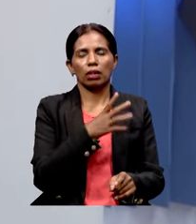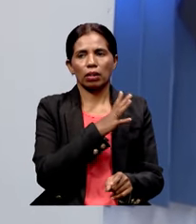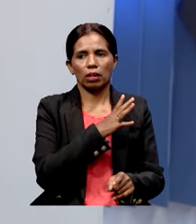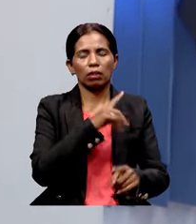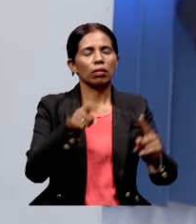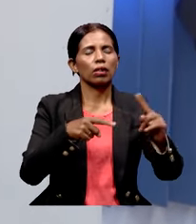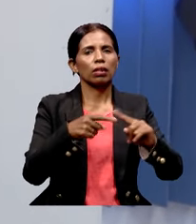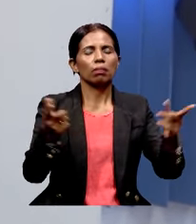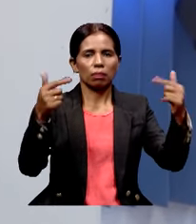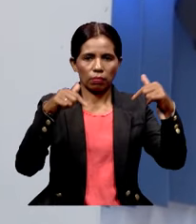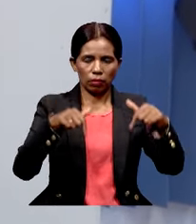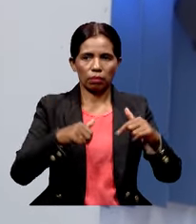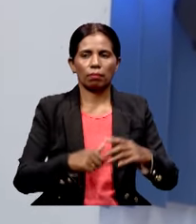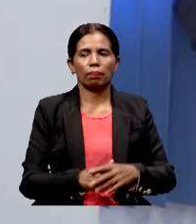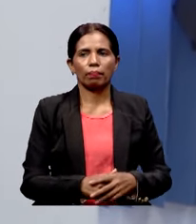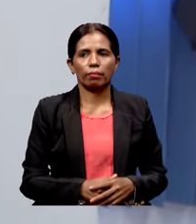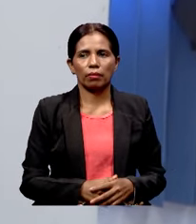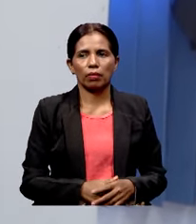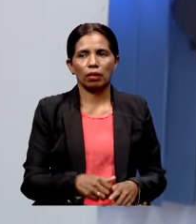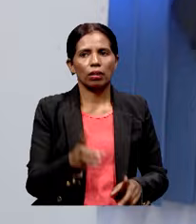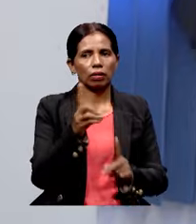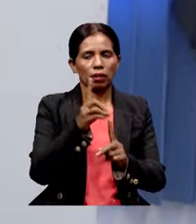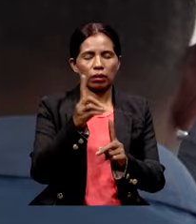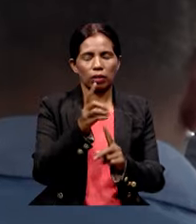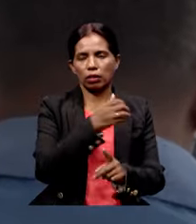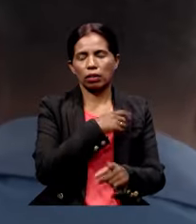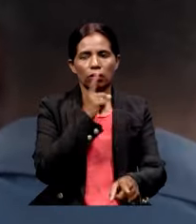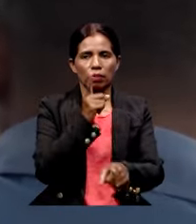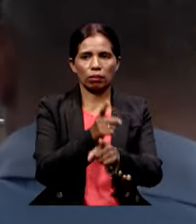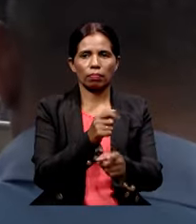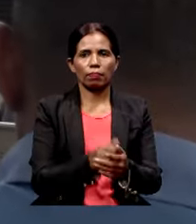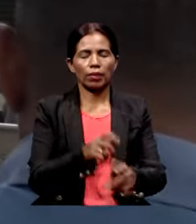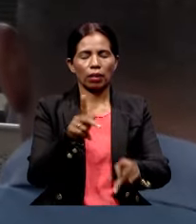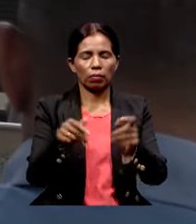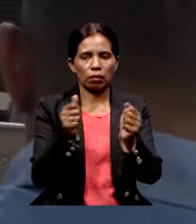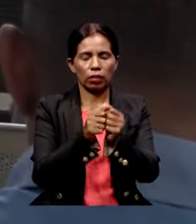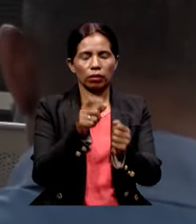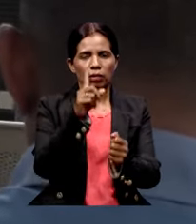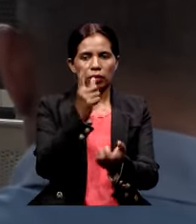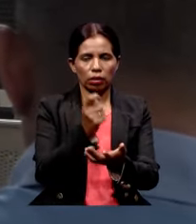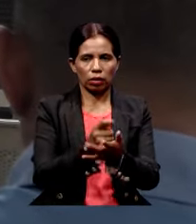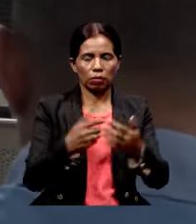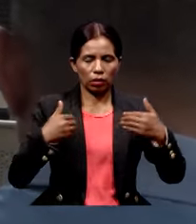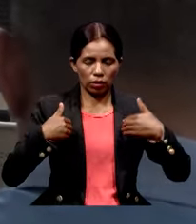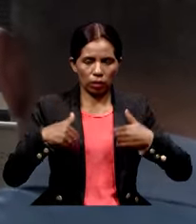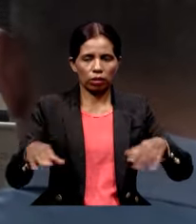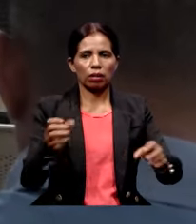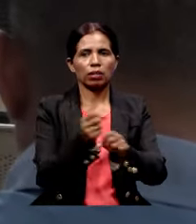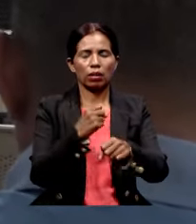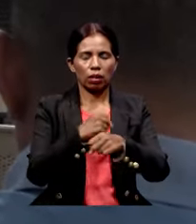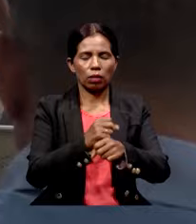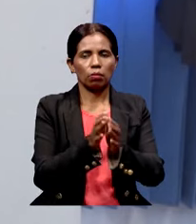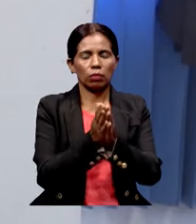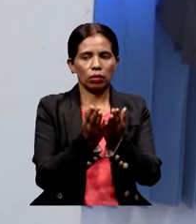makmai. Data sudah kia set. En cuanto si dadang rihun ida resing, nebe mak iha ona sistema atau trata pasaporte,